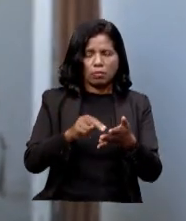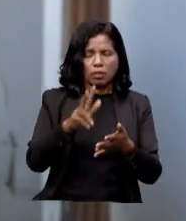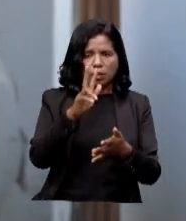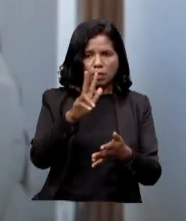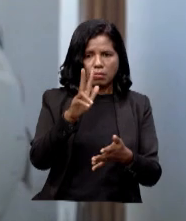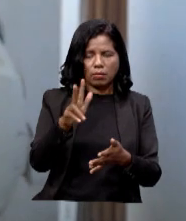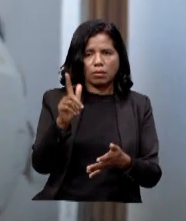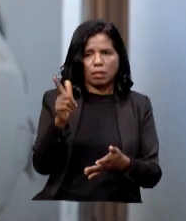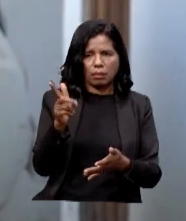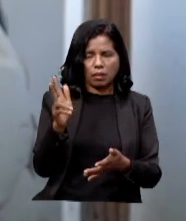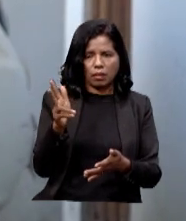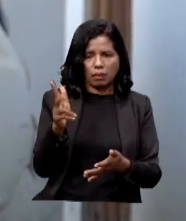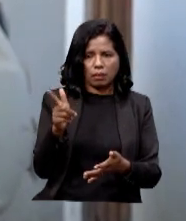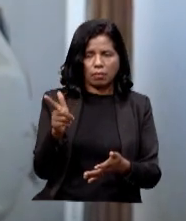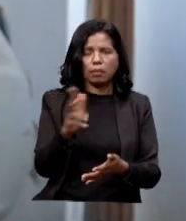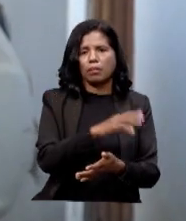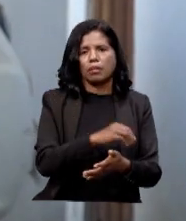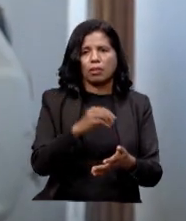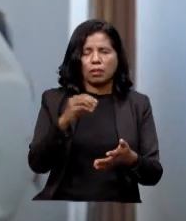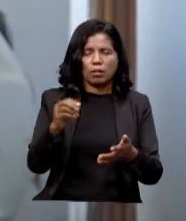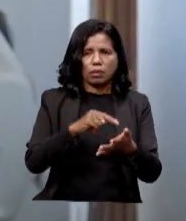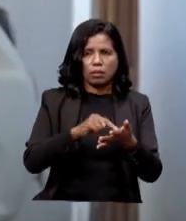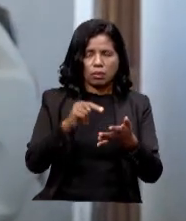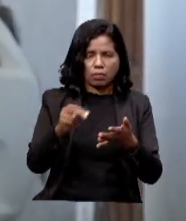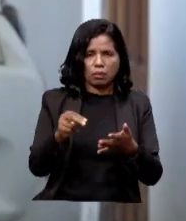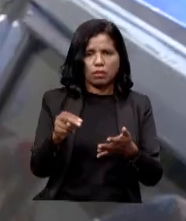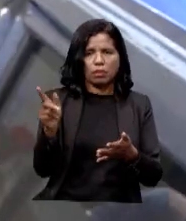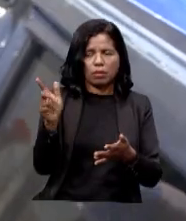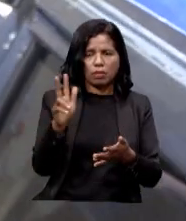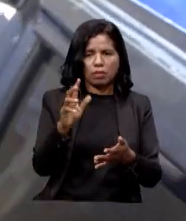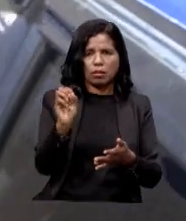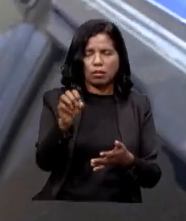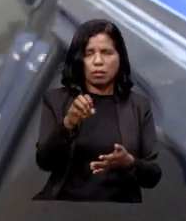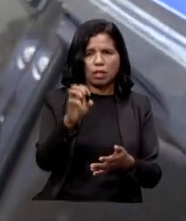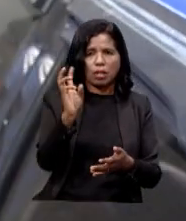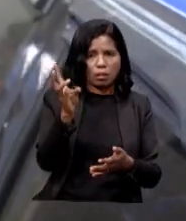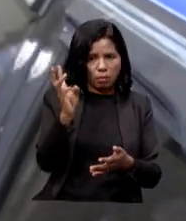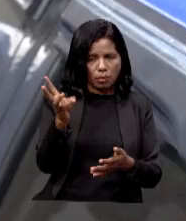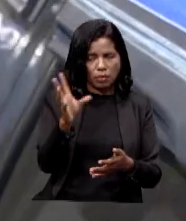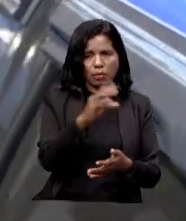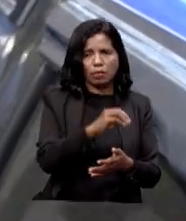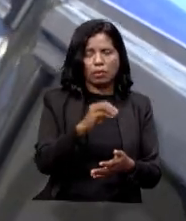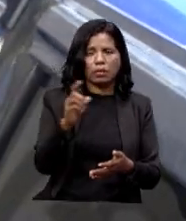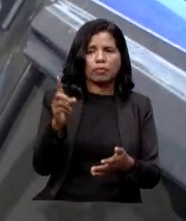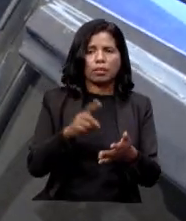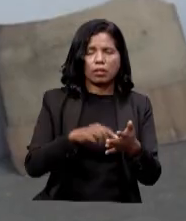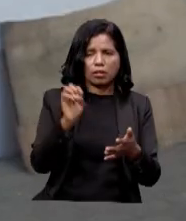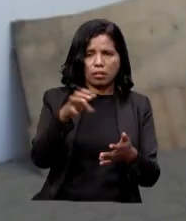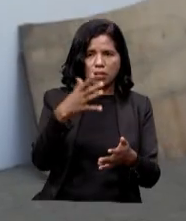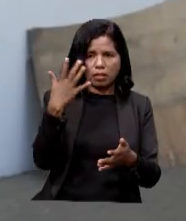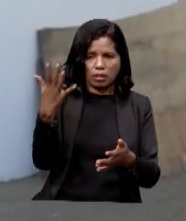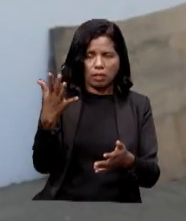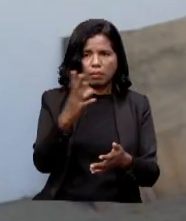nulu, vezes neng nulu, número tolo walo nulu, vezes sanulu res lima, no walo nulu, vezes sanulu res